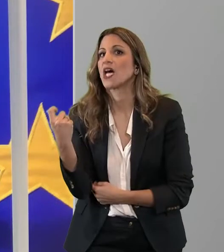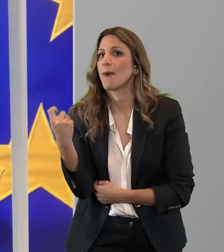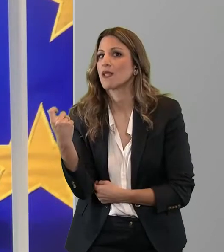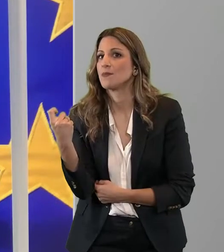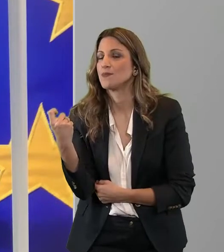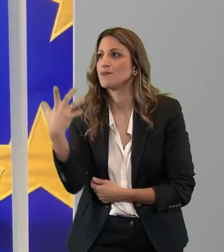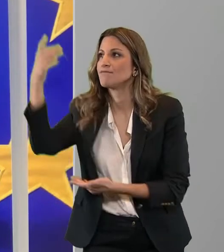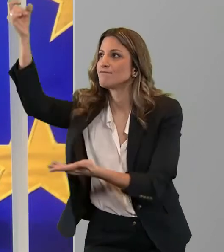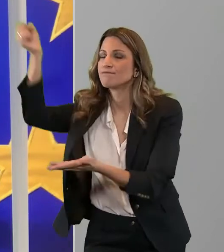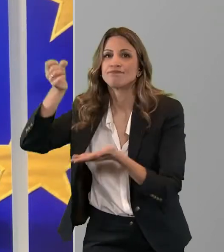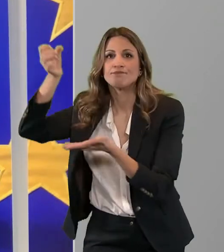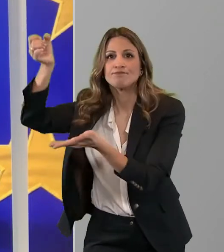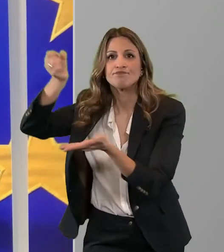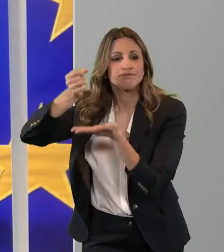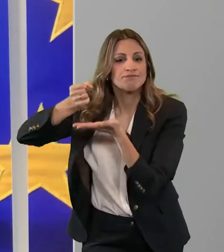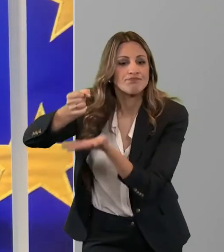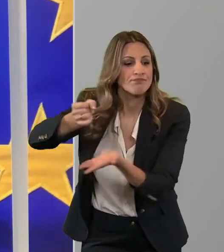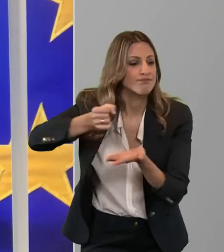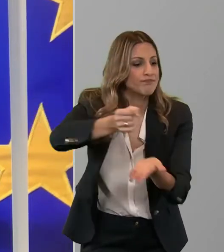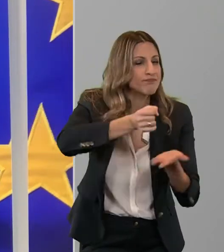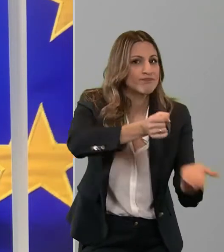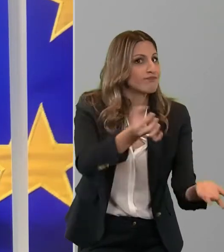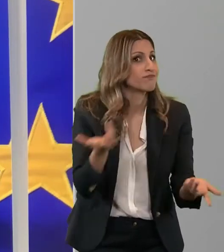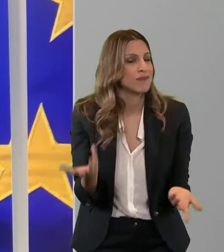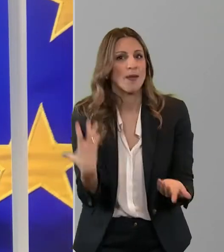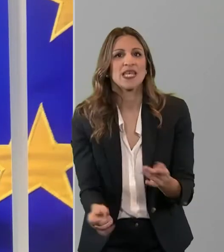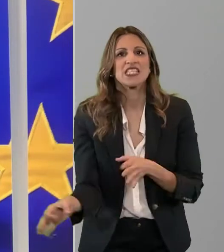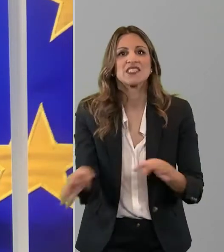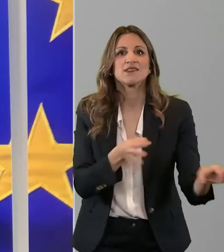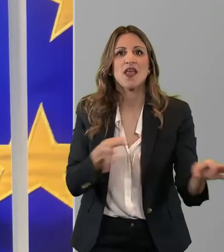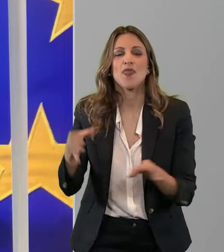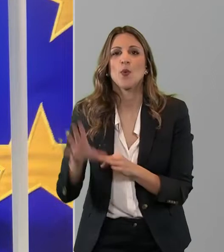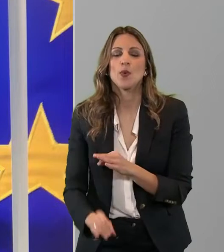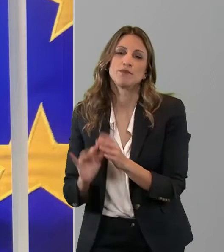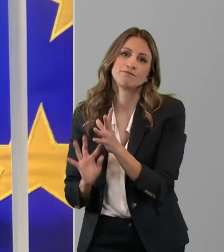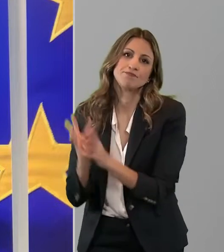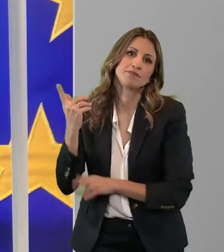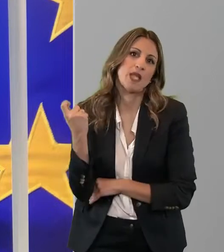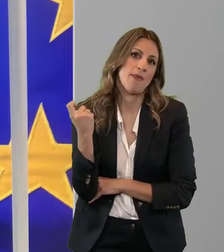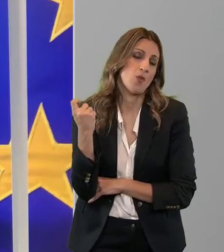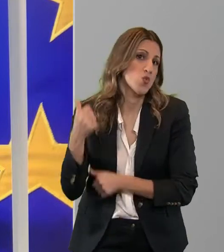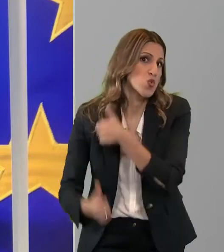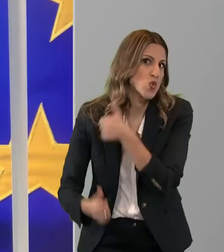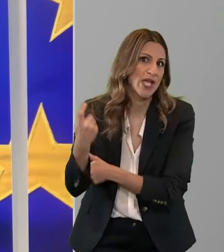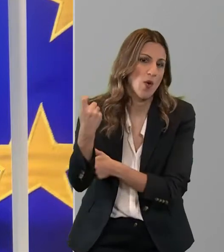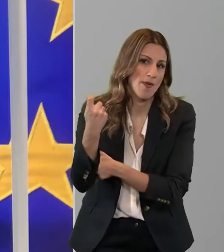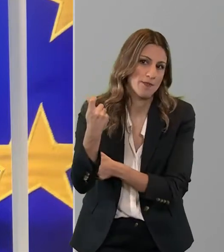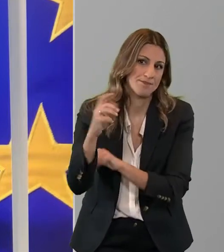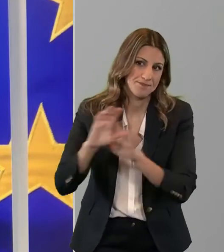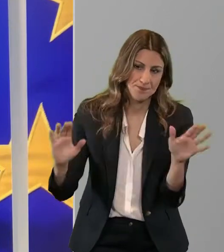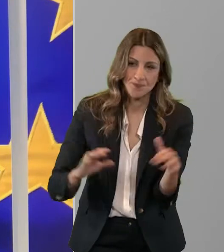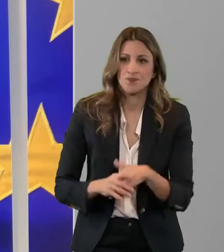των χρηματοδοτήσεων, κυρίως μέσω του Εθνικού Σχεδίου για την Ανάκαμψη και την Αντεκτικότητα, αλλά και πέρα από